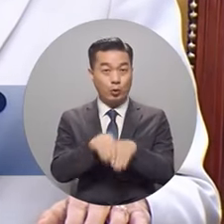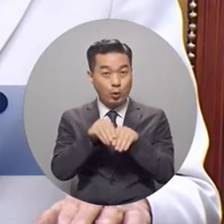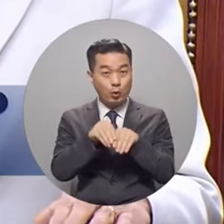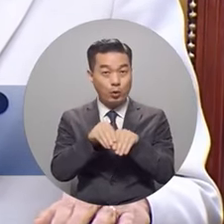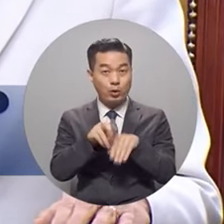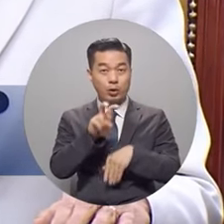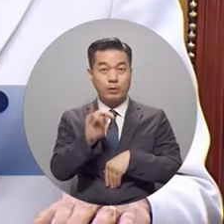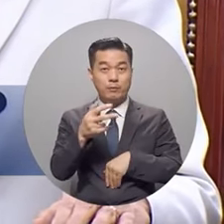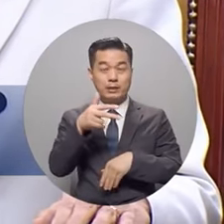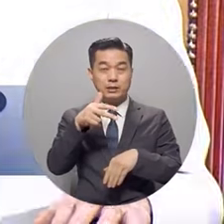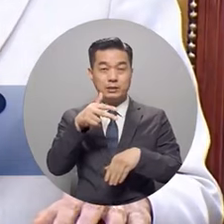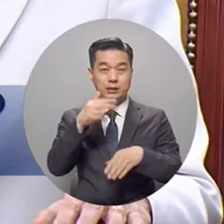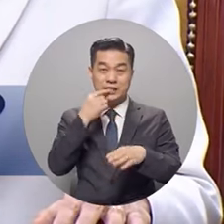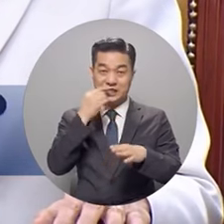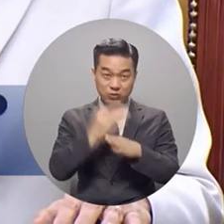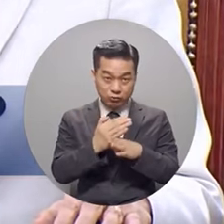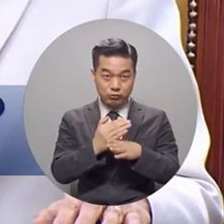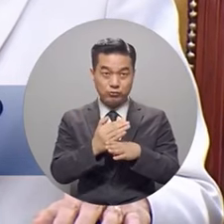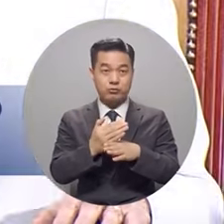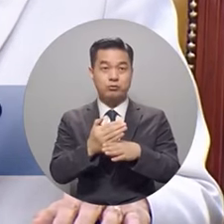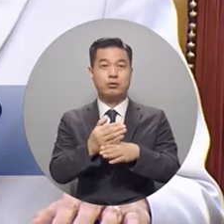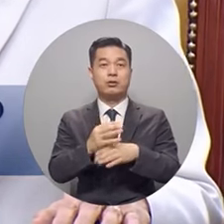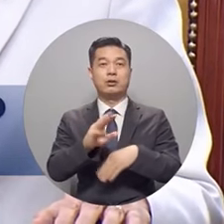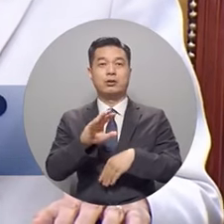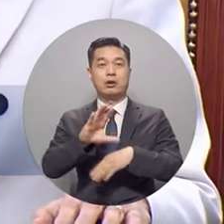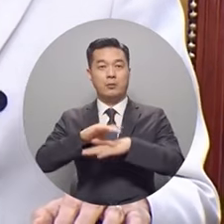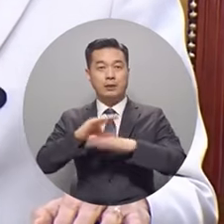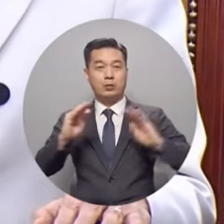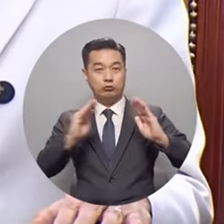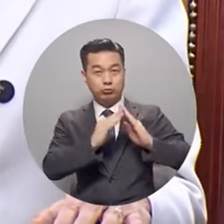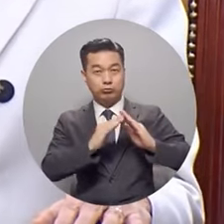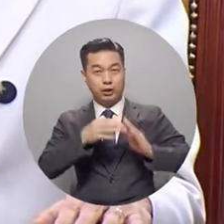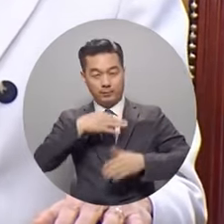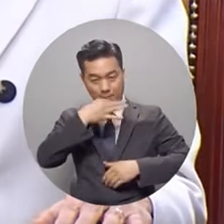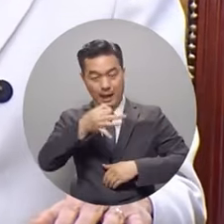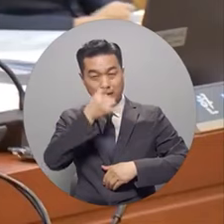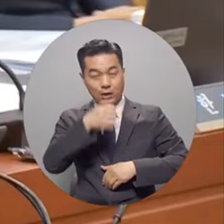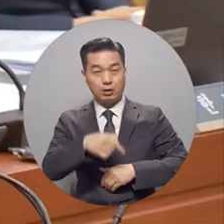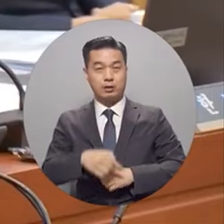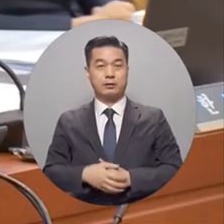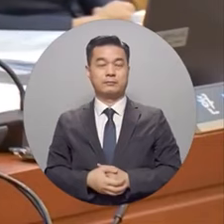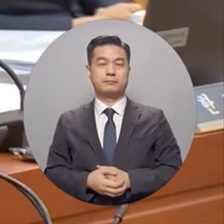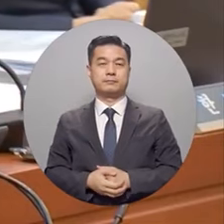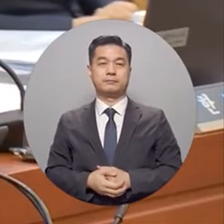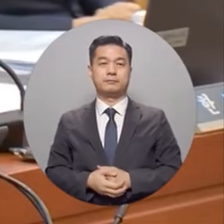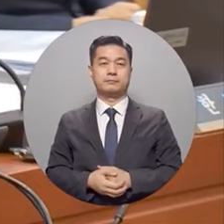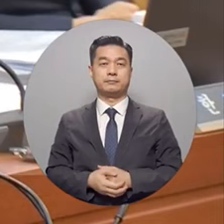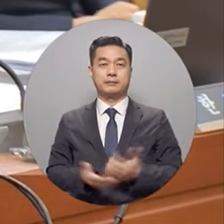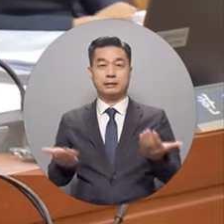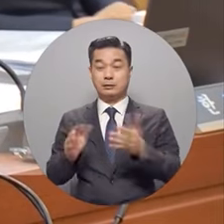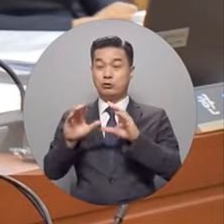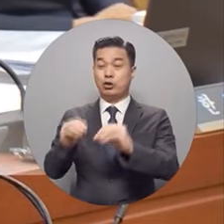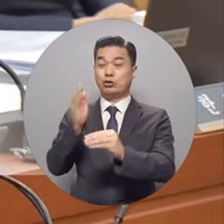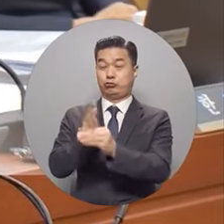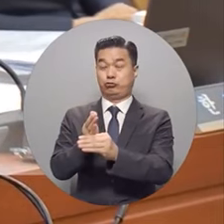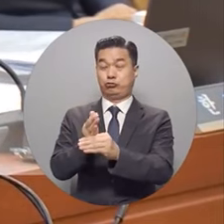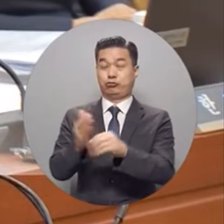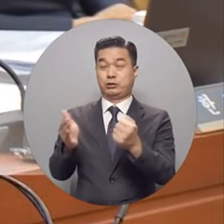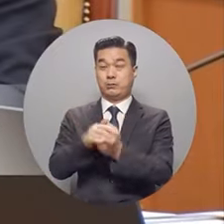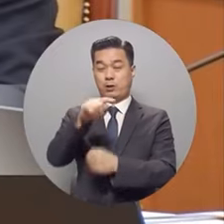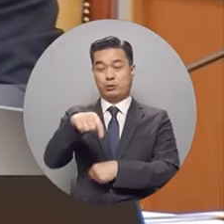또는 민주당 브로드캐스팅 코퍼레이션으로 불리고 있다고. 직무 정지 중이라 출석할 수 없다던 이